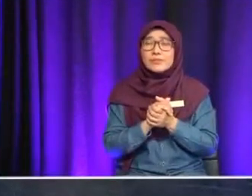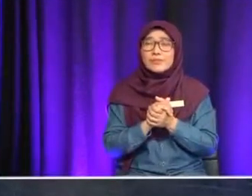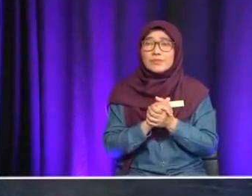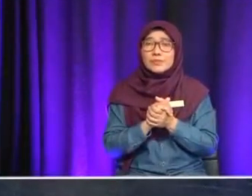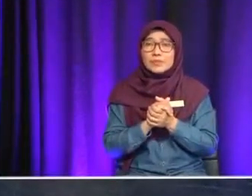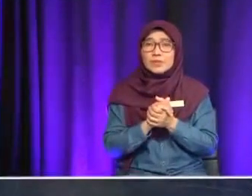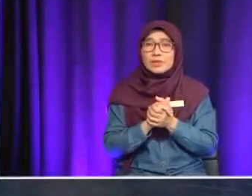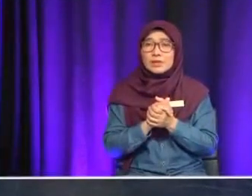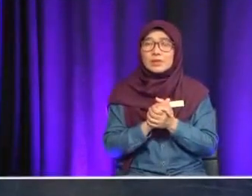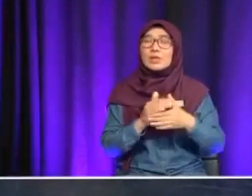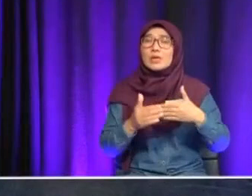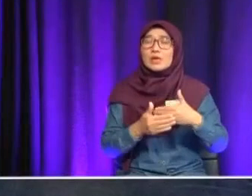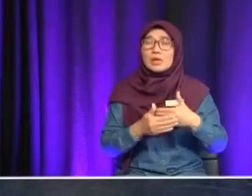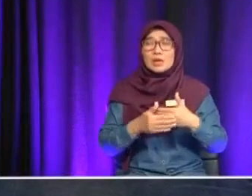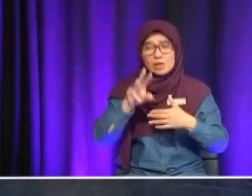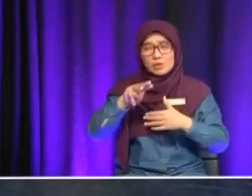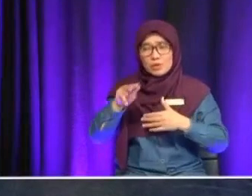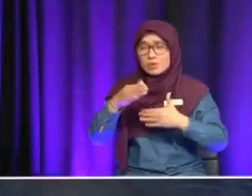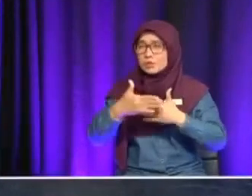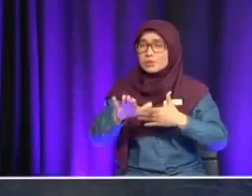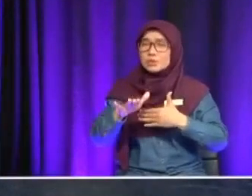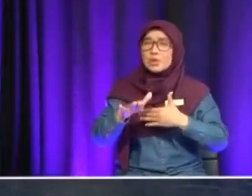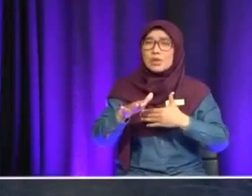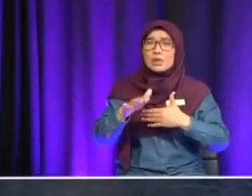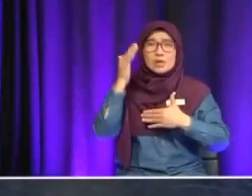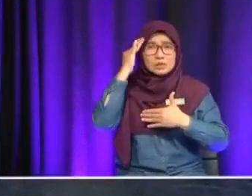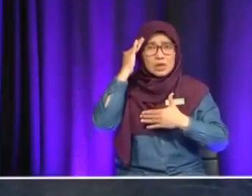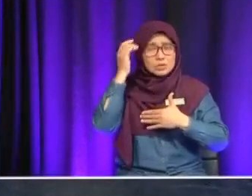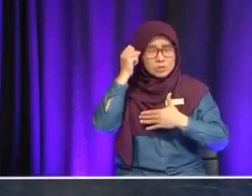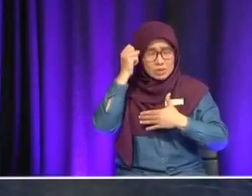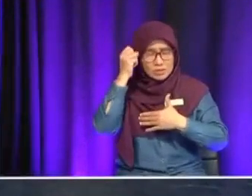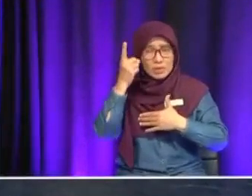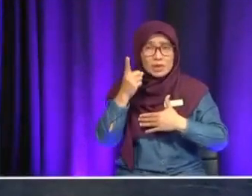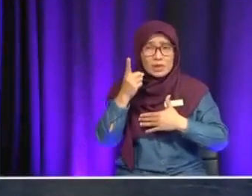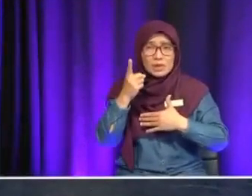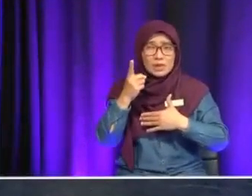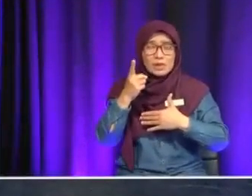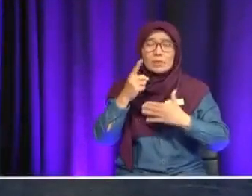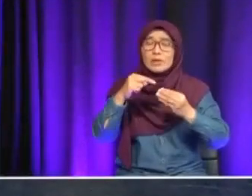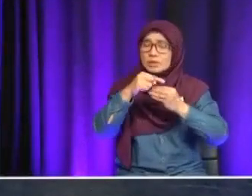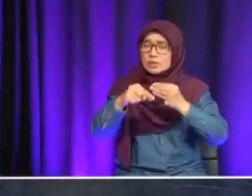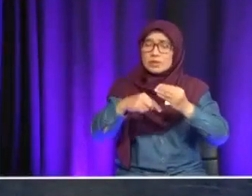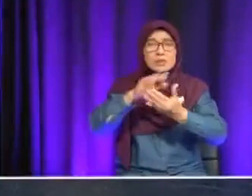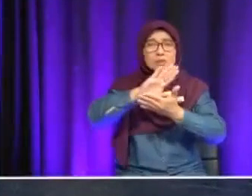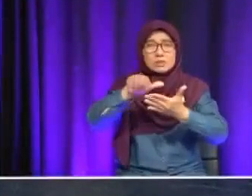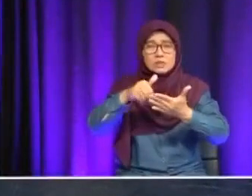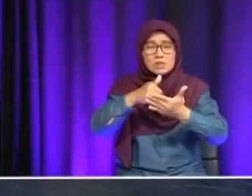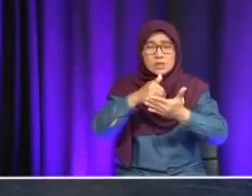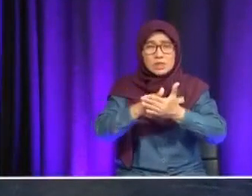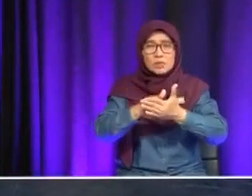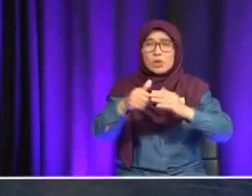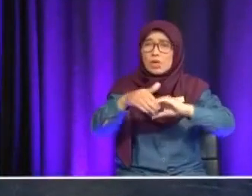ni boleh dah untuk mengenal pasti dan boleh membezakan ke semua akad yang kita pelajari ni tadi, sampailah